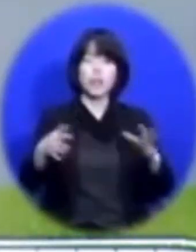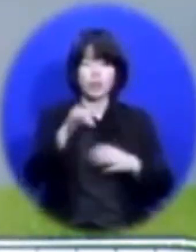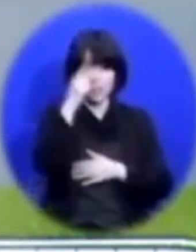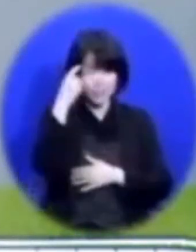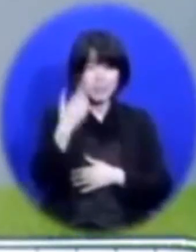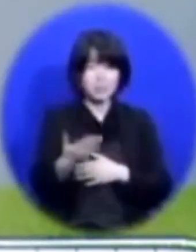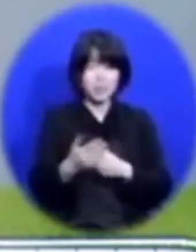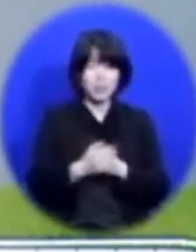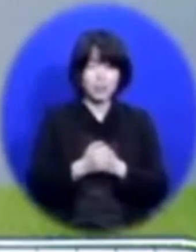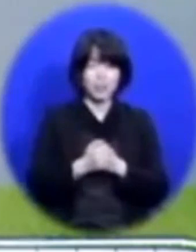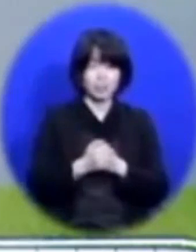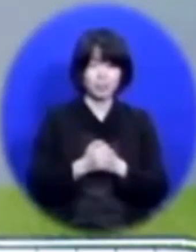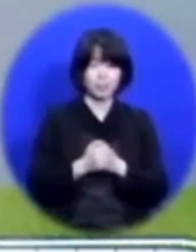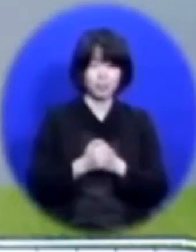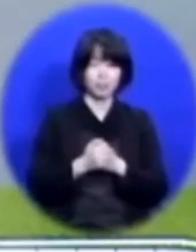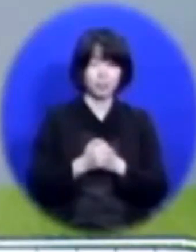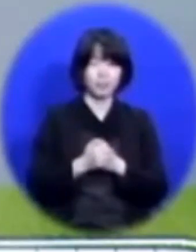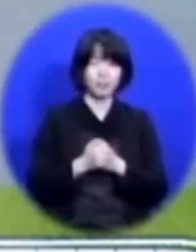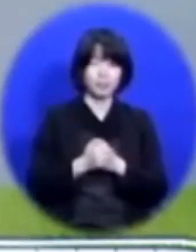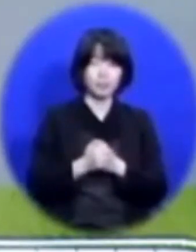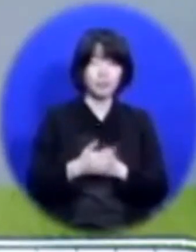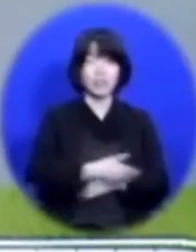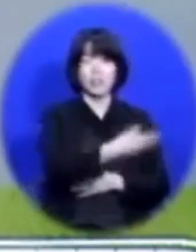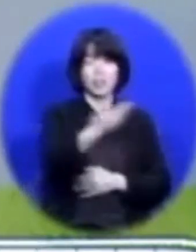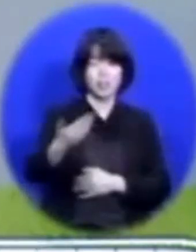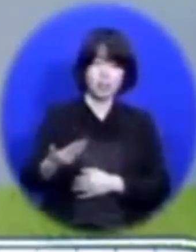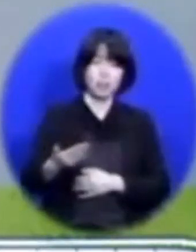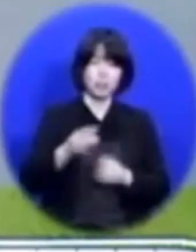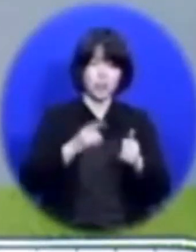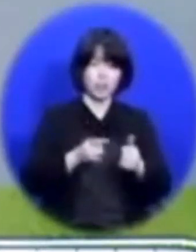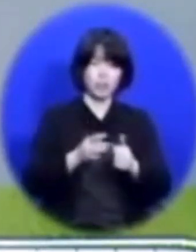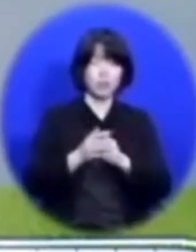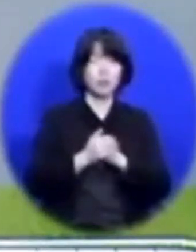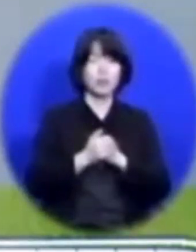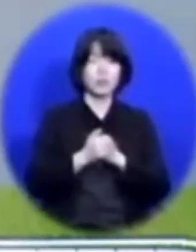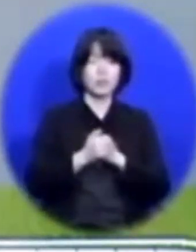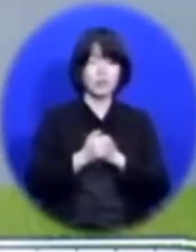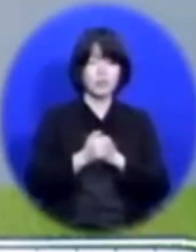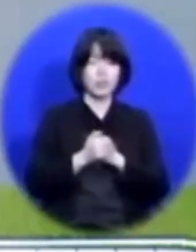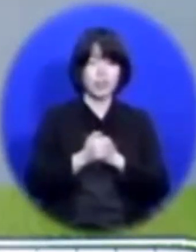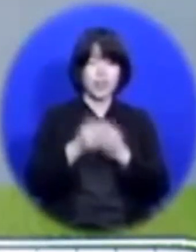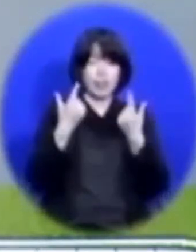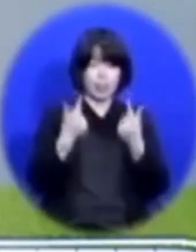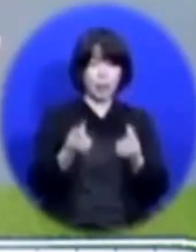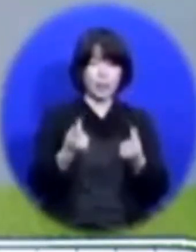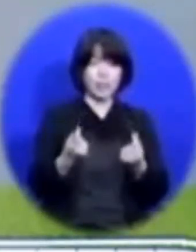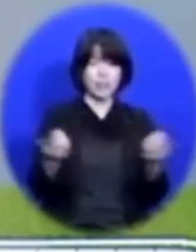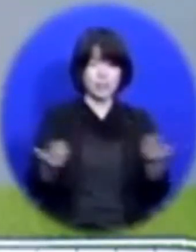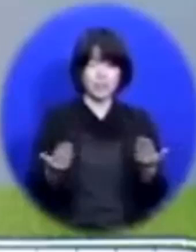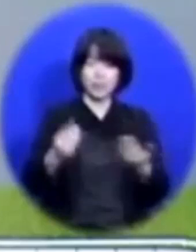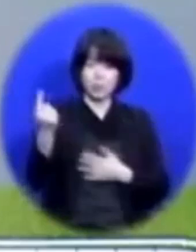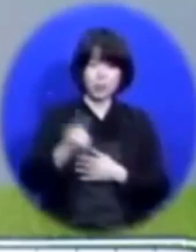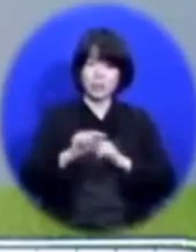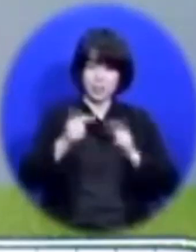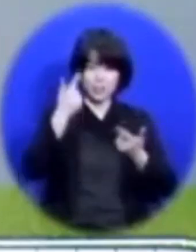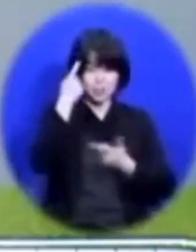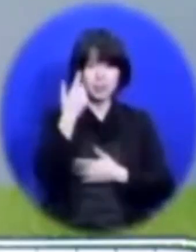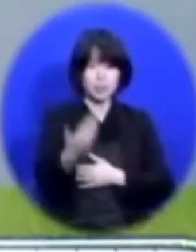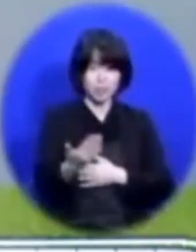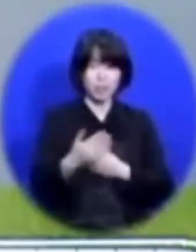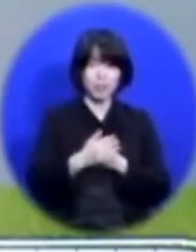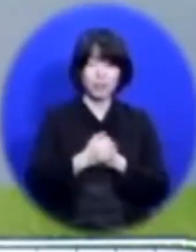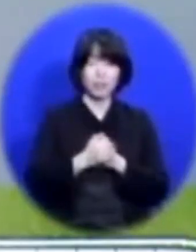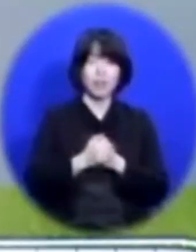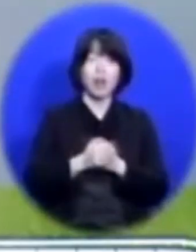무슨상관이있겠는가? 당신에게도똑같은일이